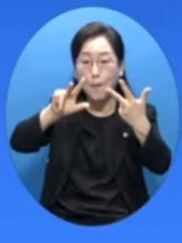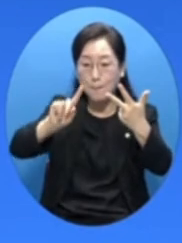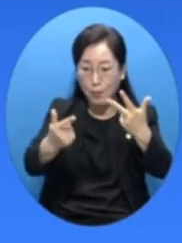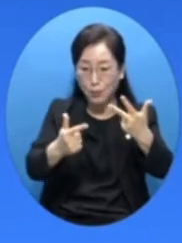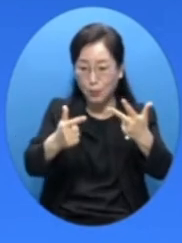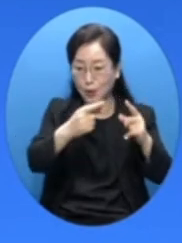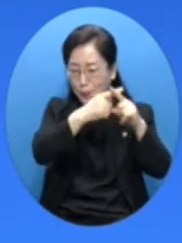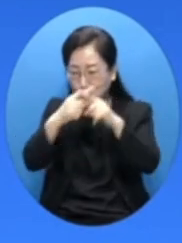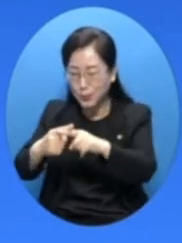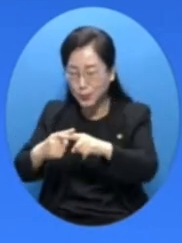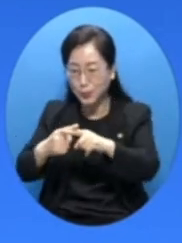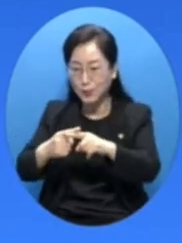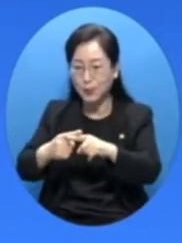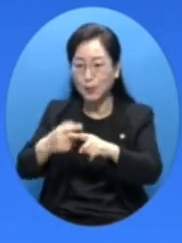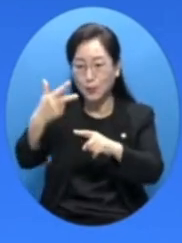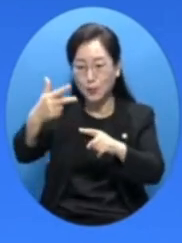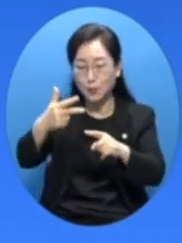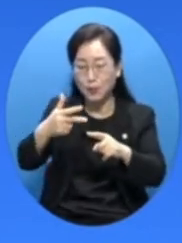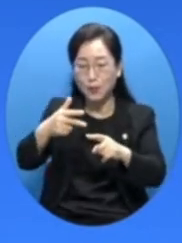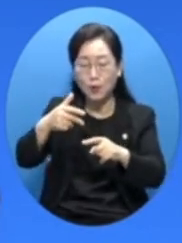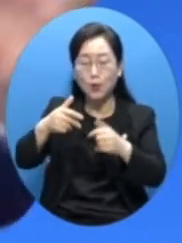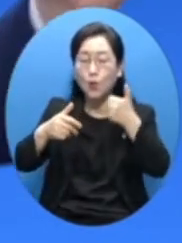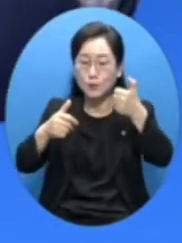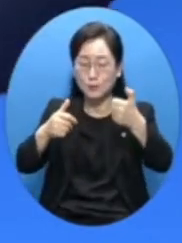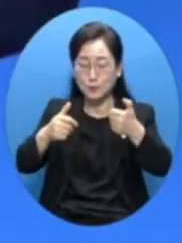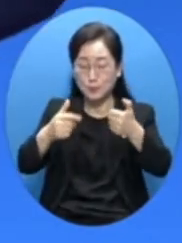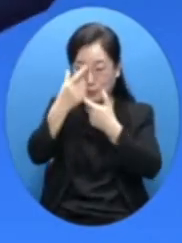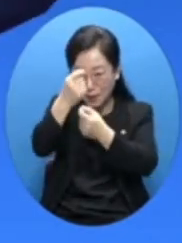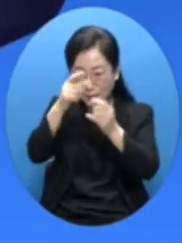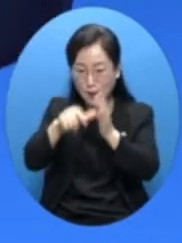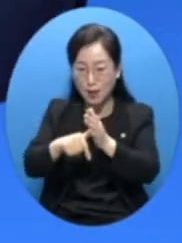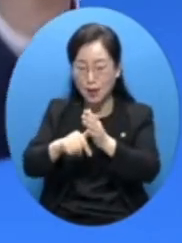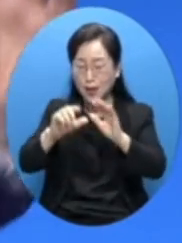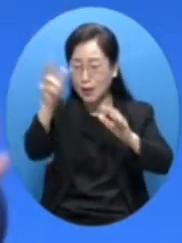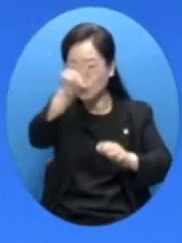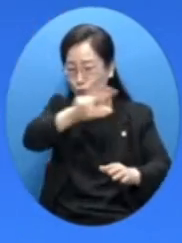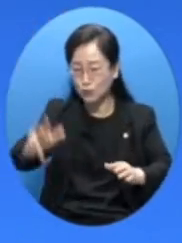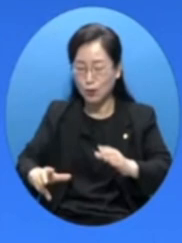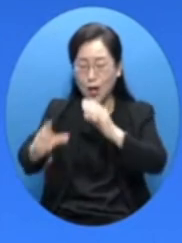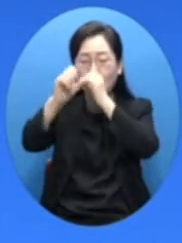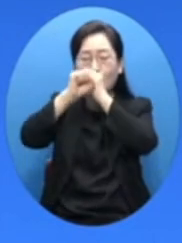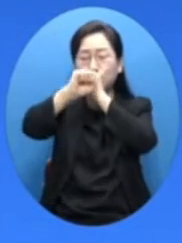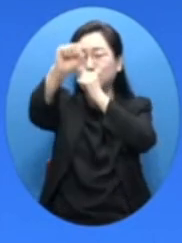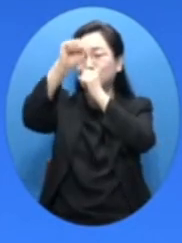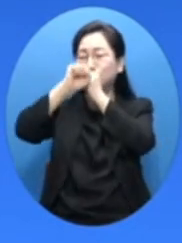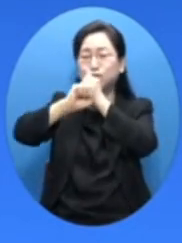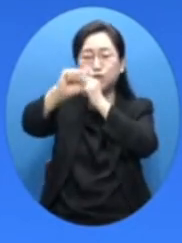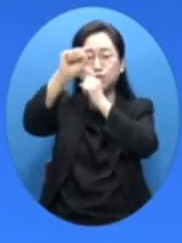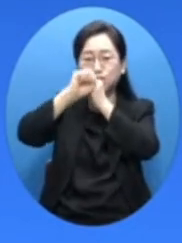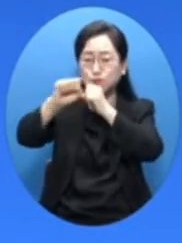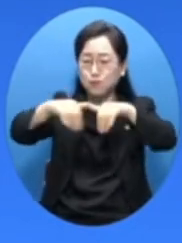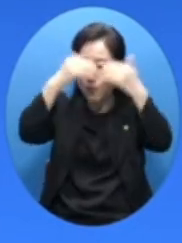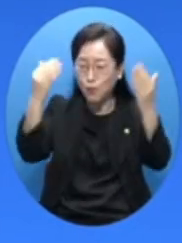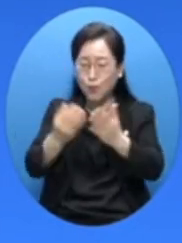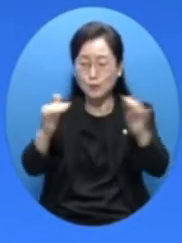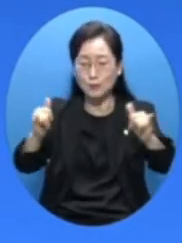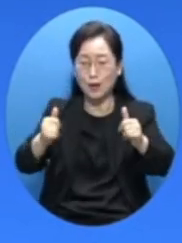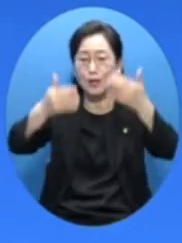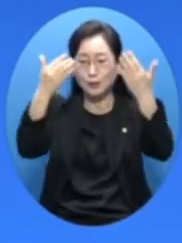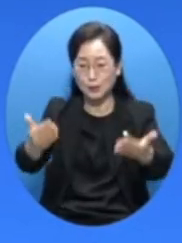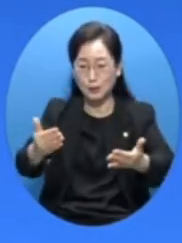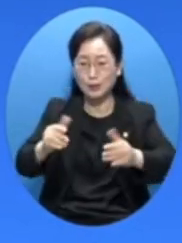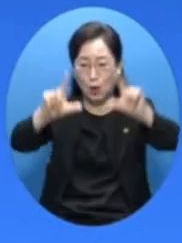희년이 되면 7월 10일 뿔나팔을 종갯불 불어가지고 모든 사람이 희년이 오면 알리게